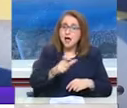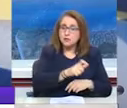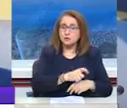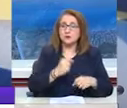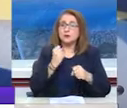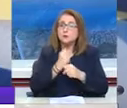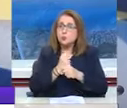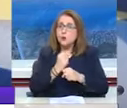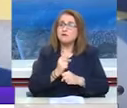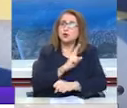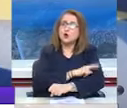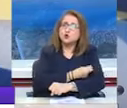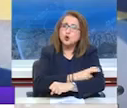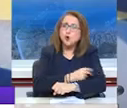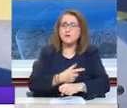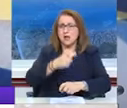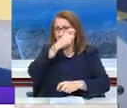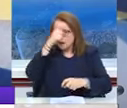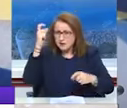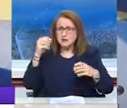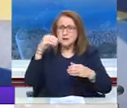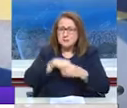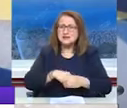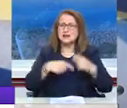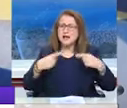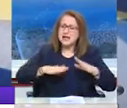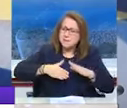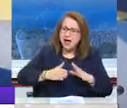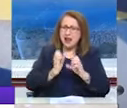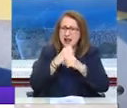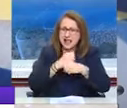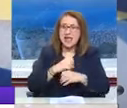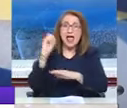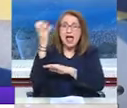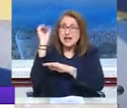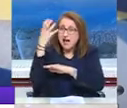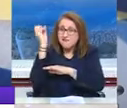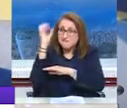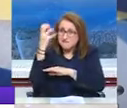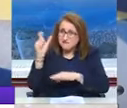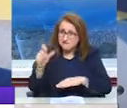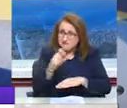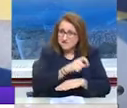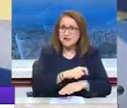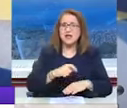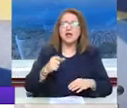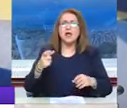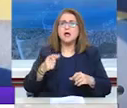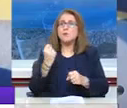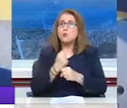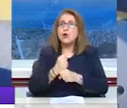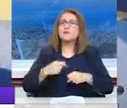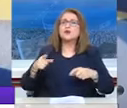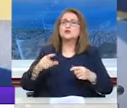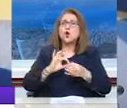ιατρικό, νοσηλευτικό και λοιπό προσωπικό, οι εργαζόμενοι στο ΕΚΑΒ, οι εργαζόμενοι στον ΕΟΔΗ,